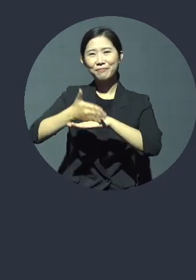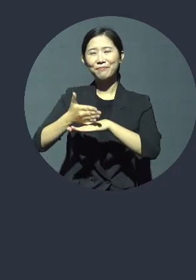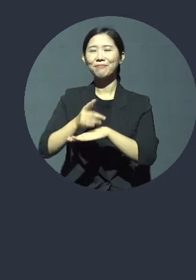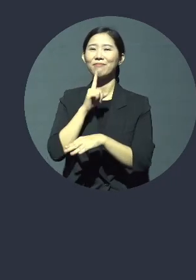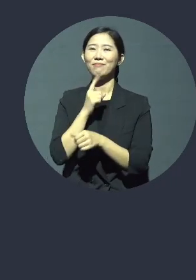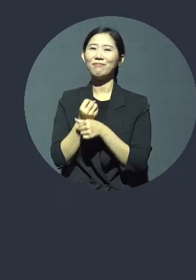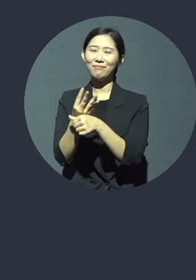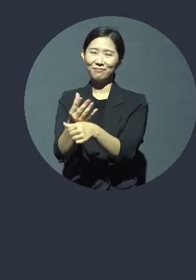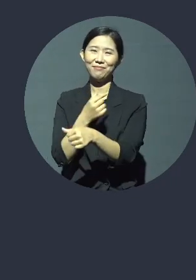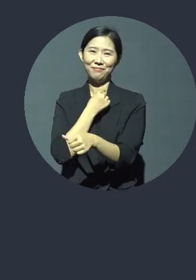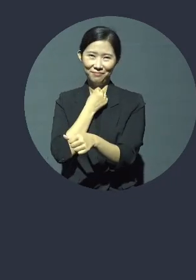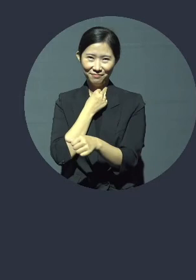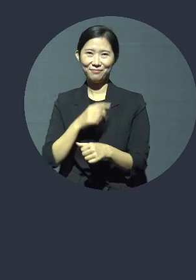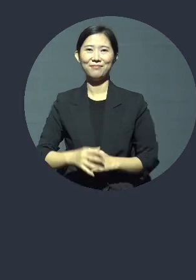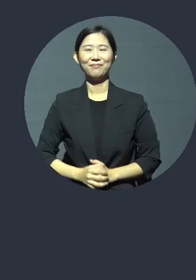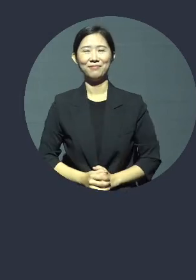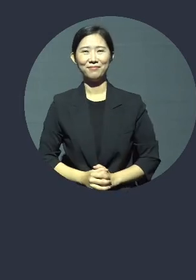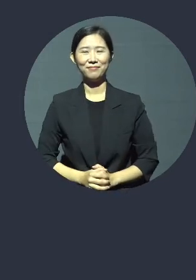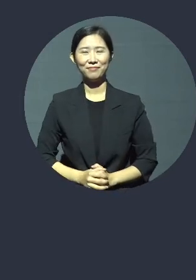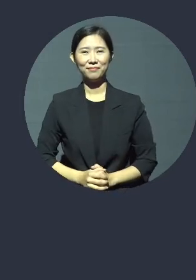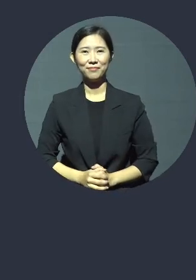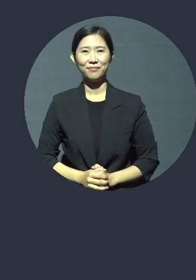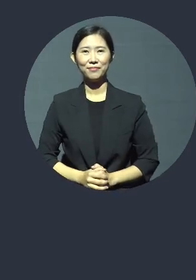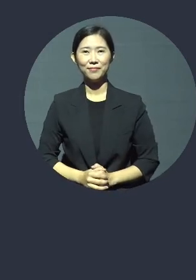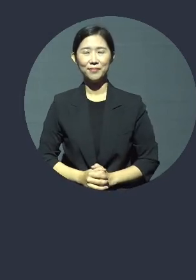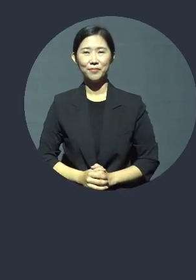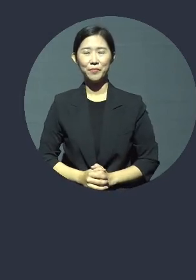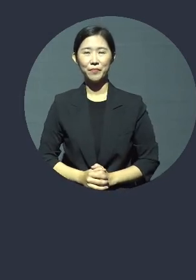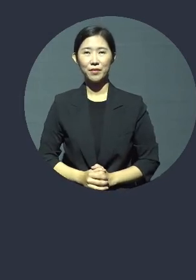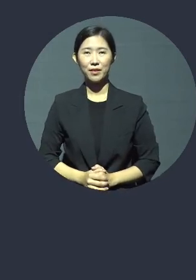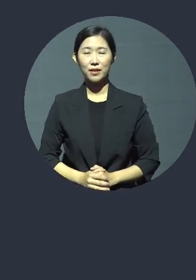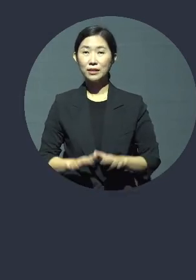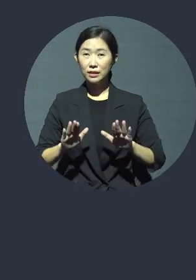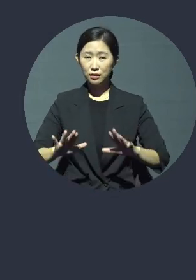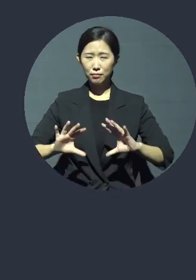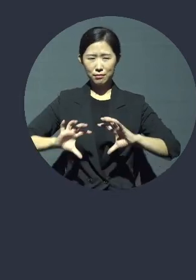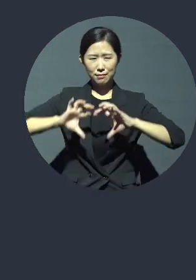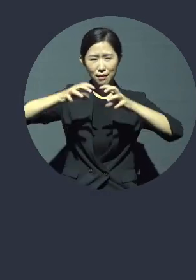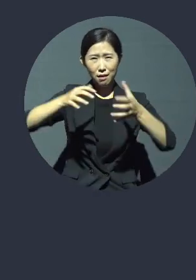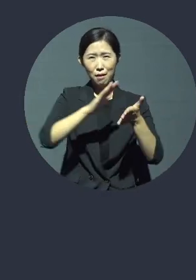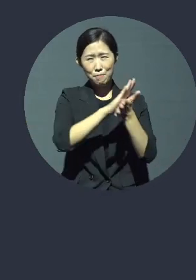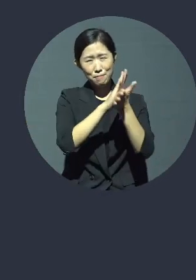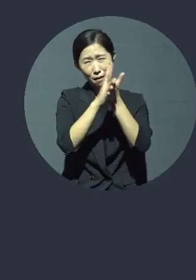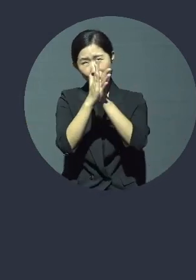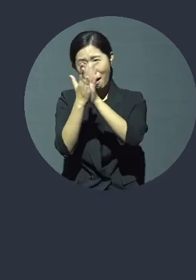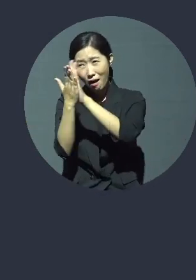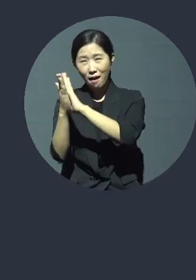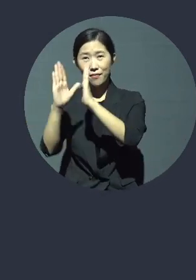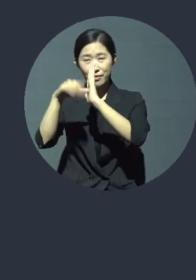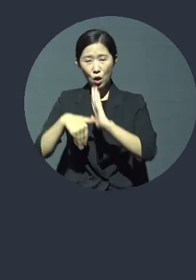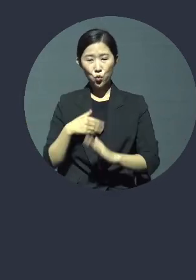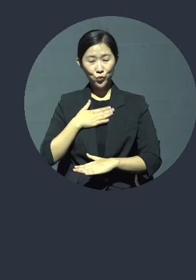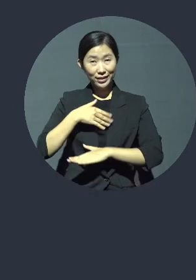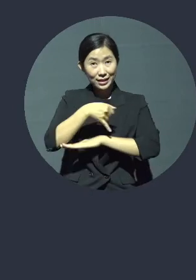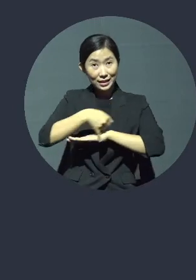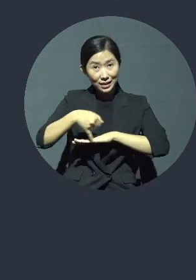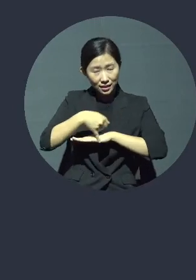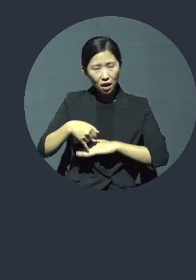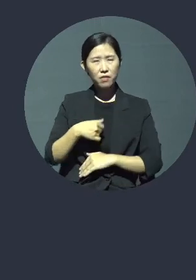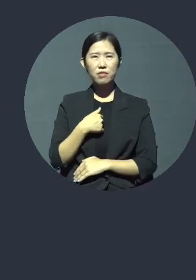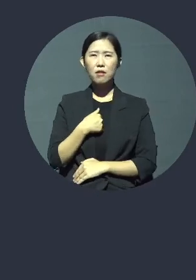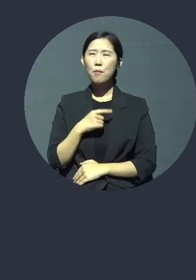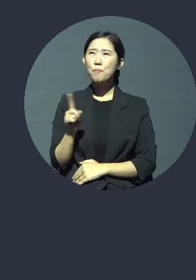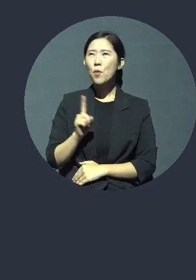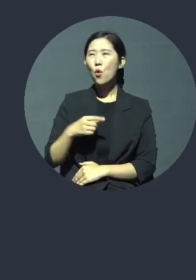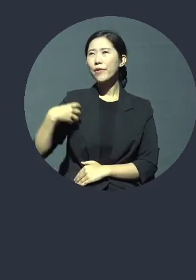급변하는 세계 경제의 큰 패러다임 변화 안에서 디자인은 늘 한결같은 목소리를 내야 합니다. 하지만 여러 변수들이 있어갖고